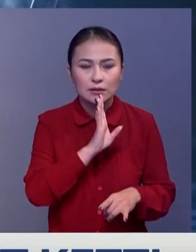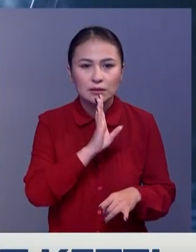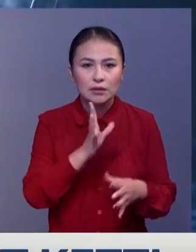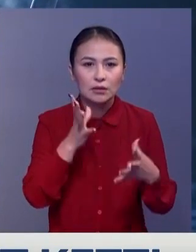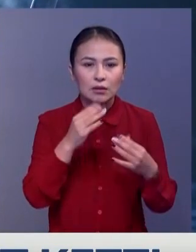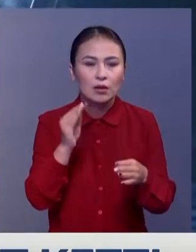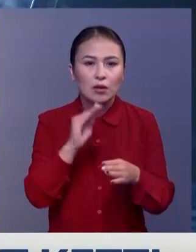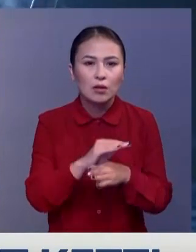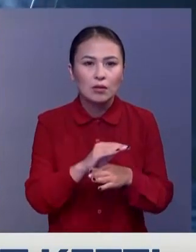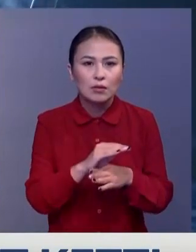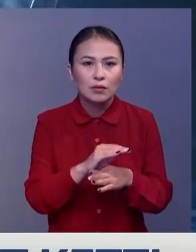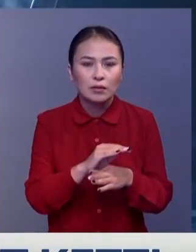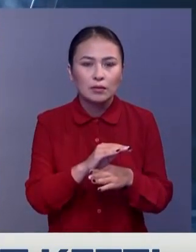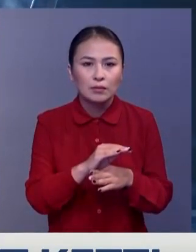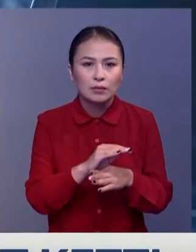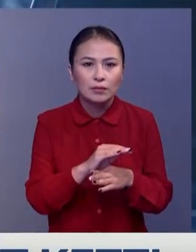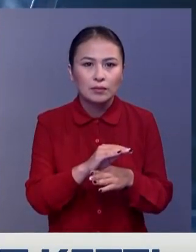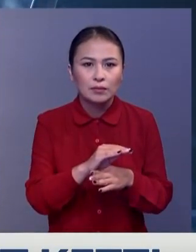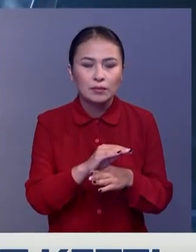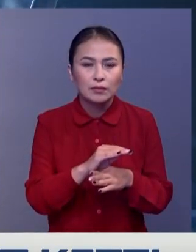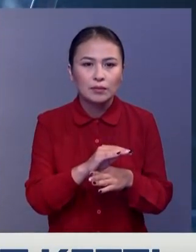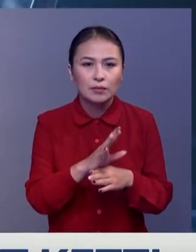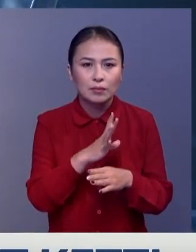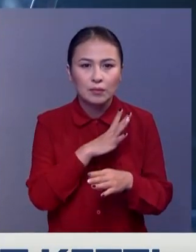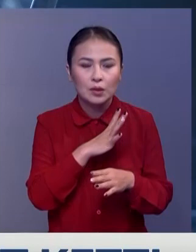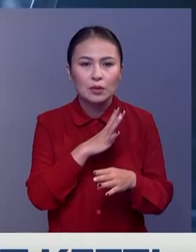жұмсақ тіндерінің контузиясының диагнозымен түсті.